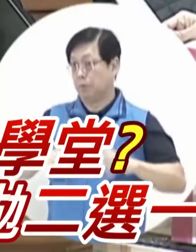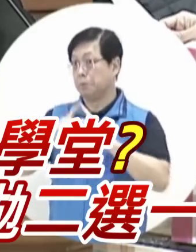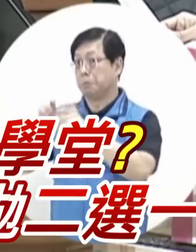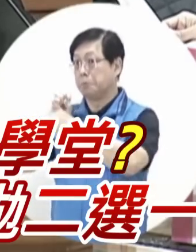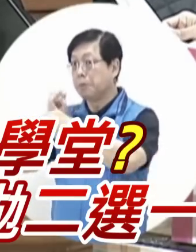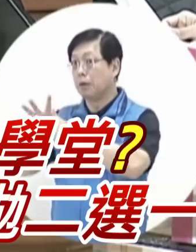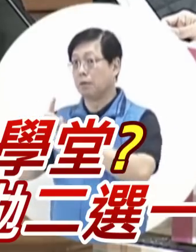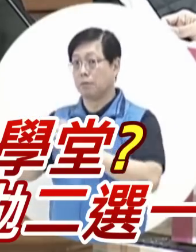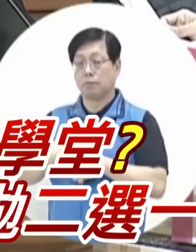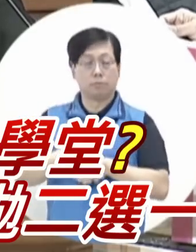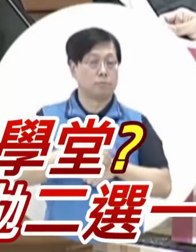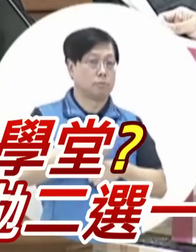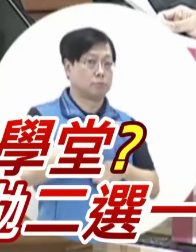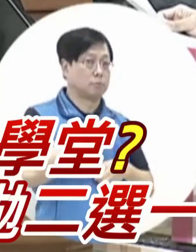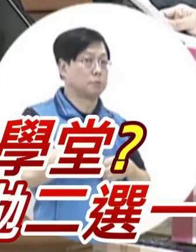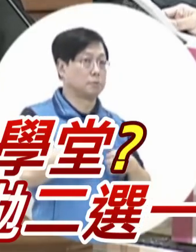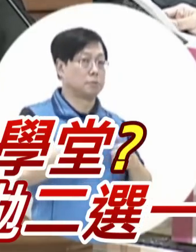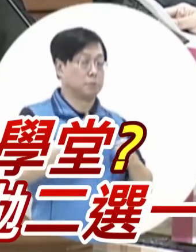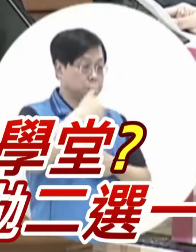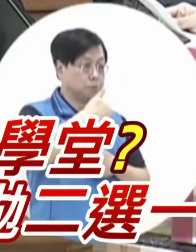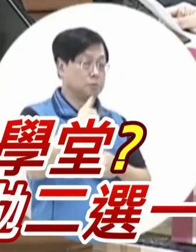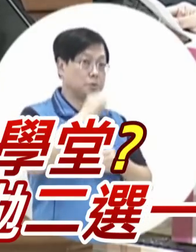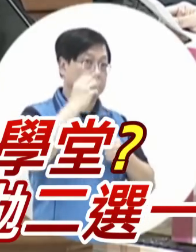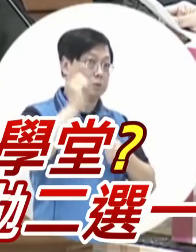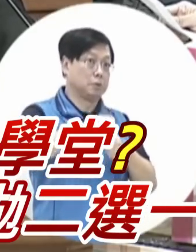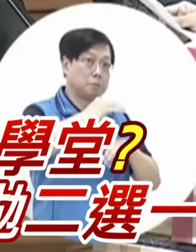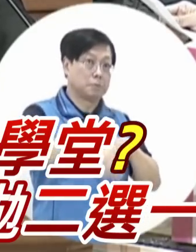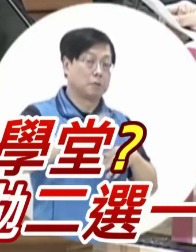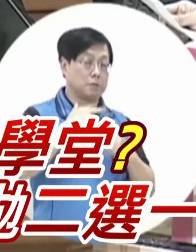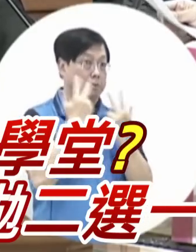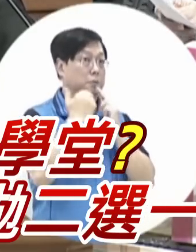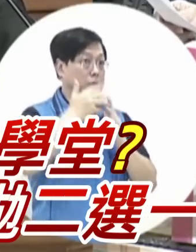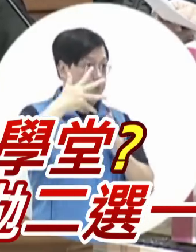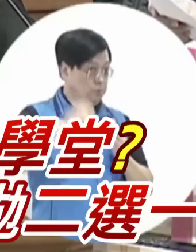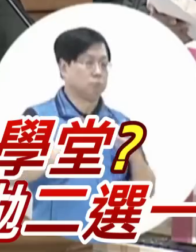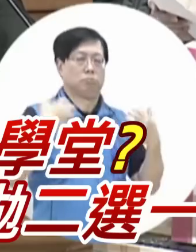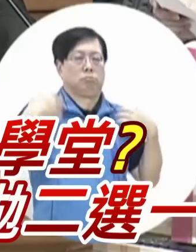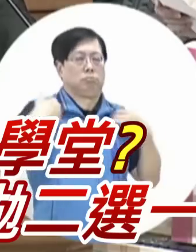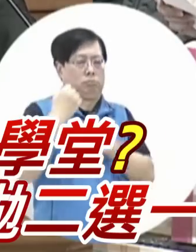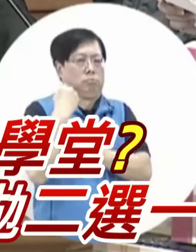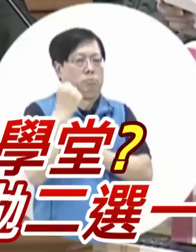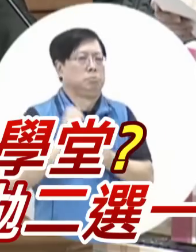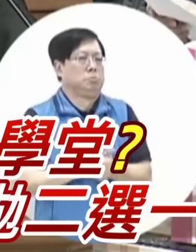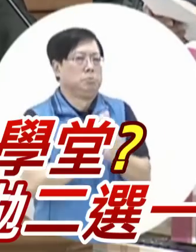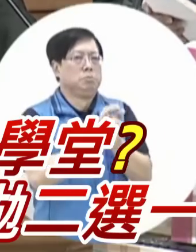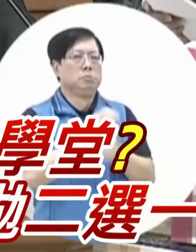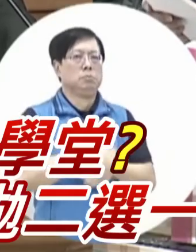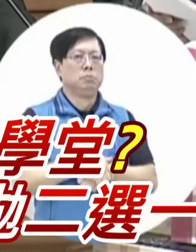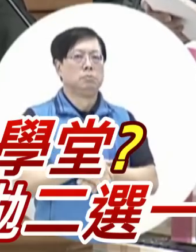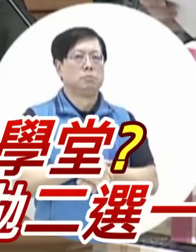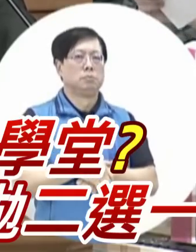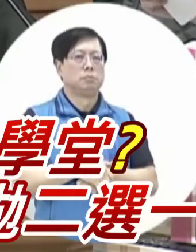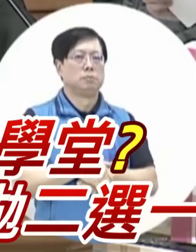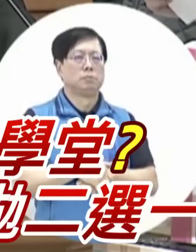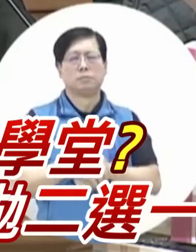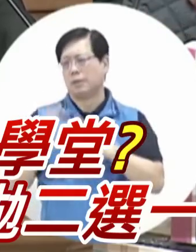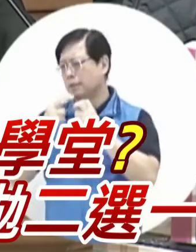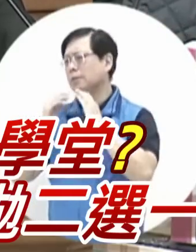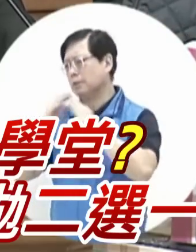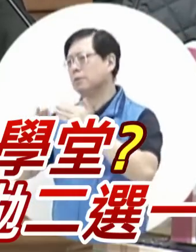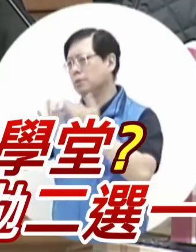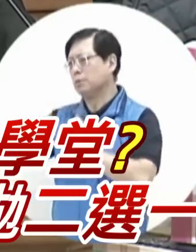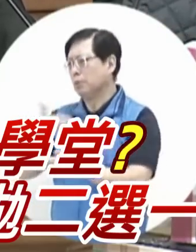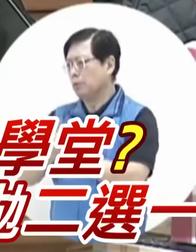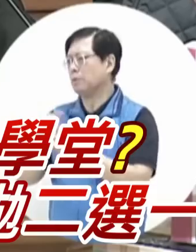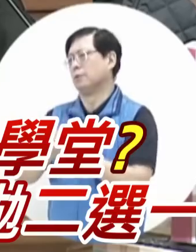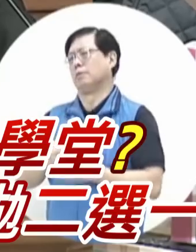说。我去新加坡最重要，我把西扮演新北市市长的角色， 对， 去推 城市外交嘛。我知道了。 去推绿